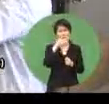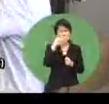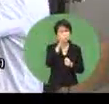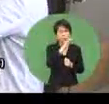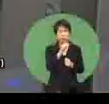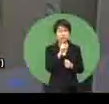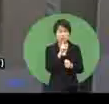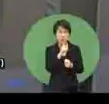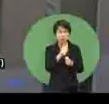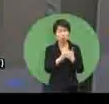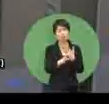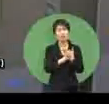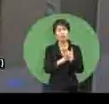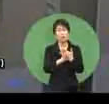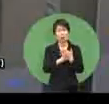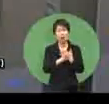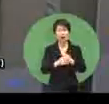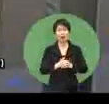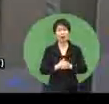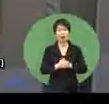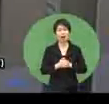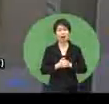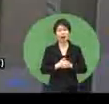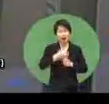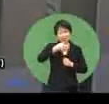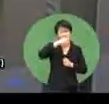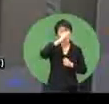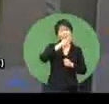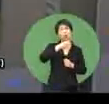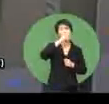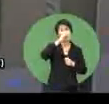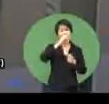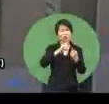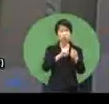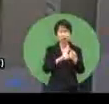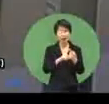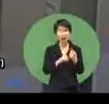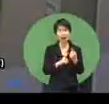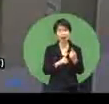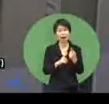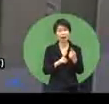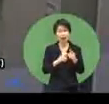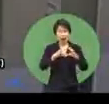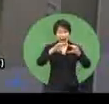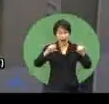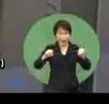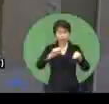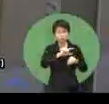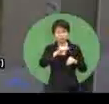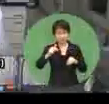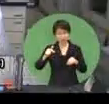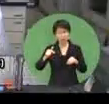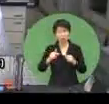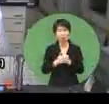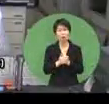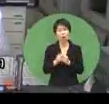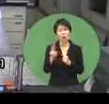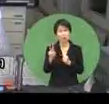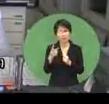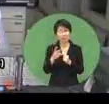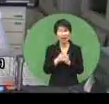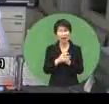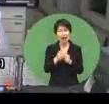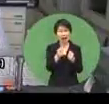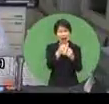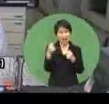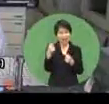というのは例えば、清涼飲料水とかハムなどの食肉製品、それとか